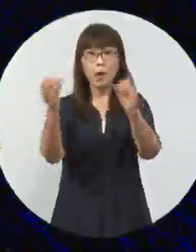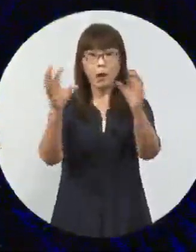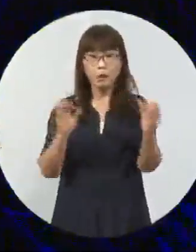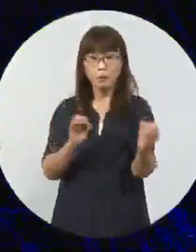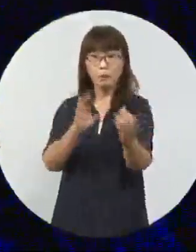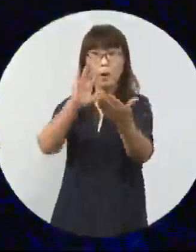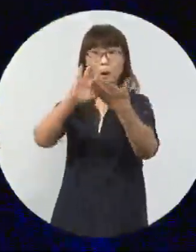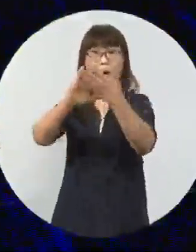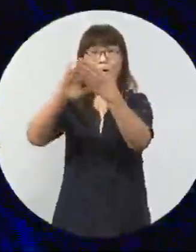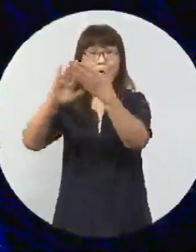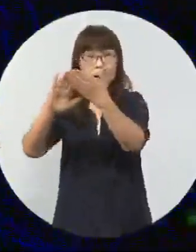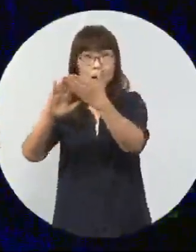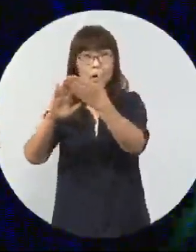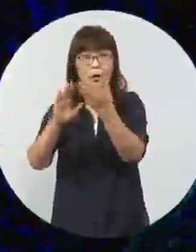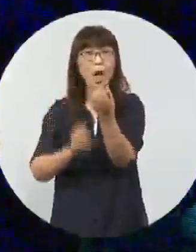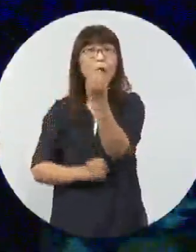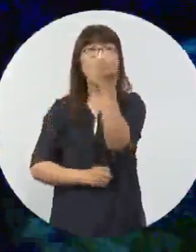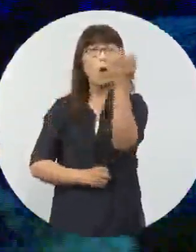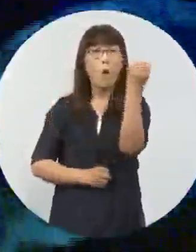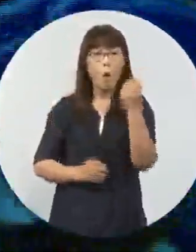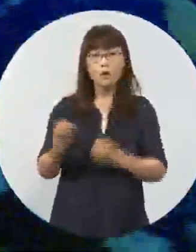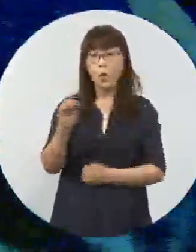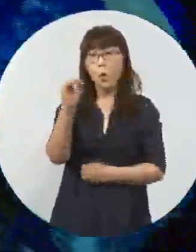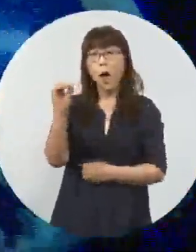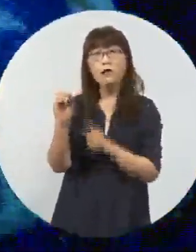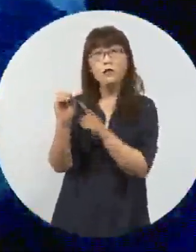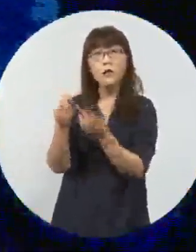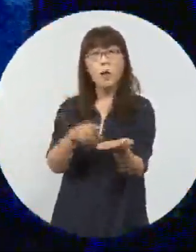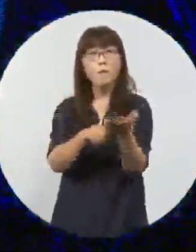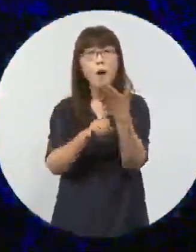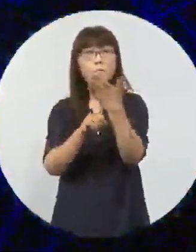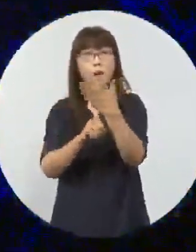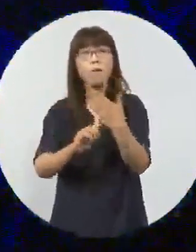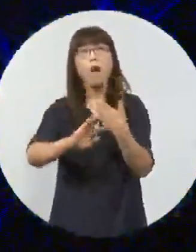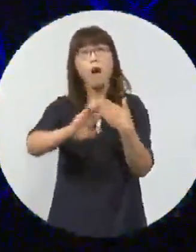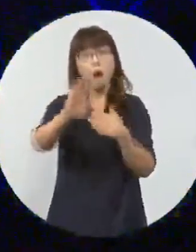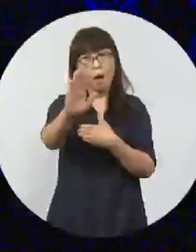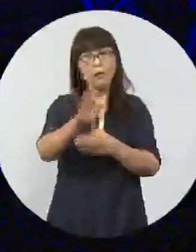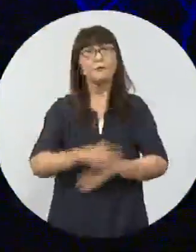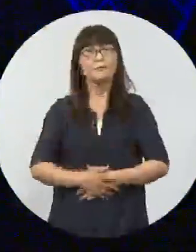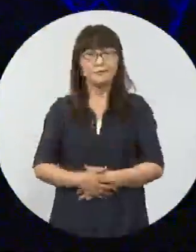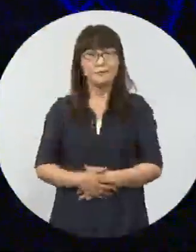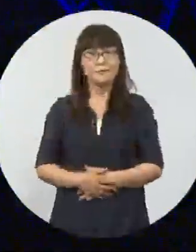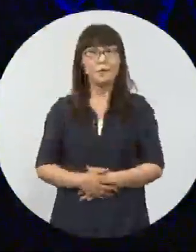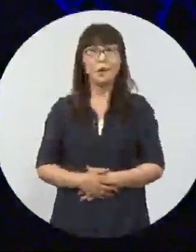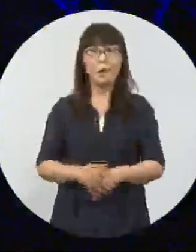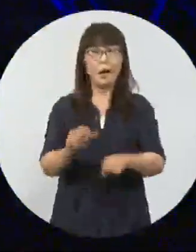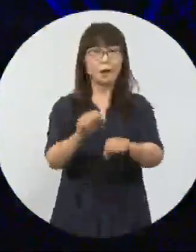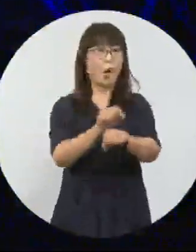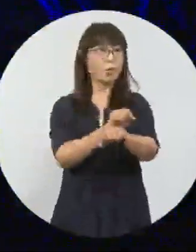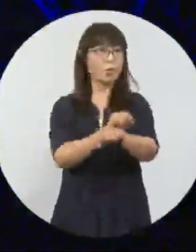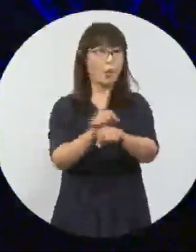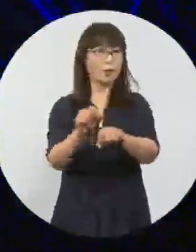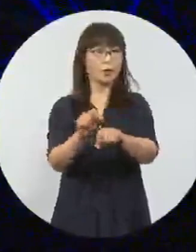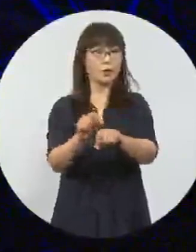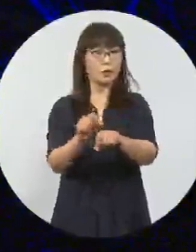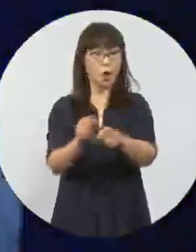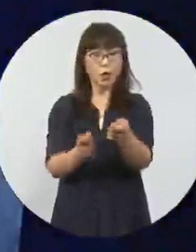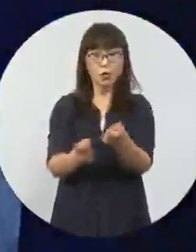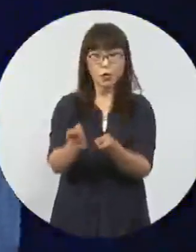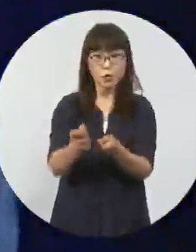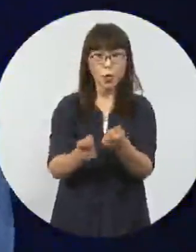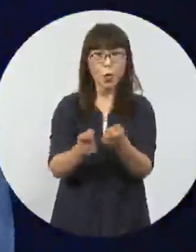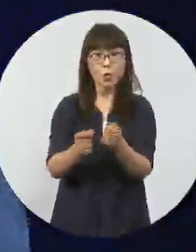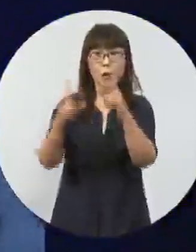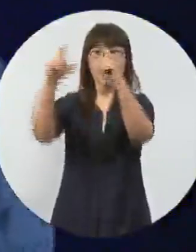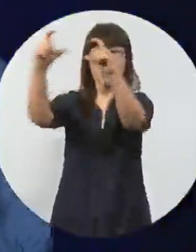ね、星や惑星などを映し出しているんです。 今日はですね、特別にこの操作盤がね、あそこ